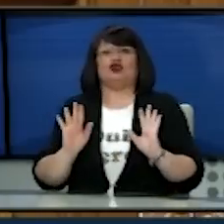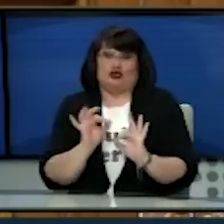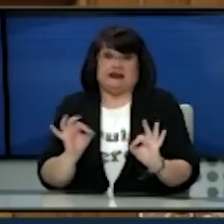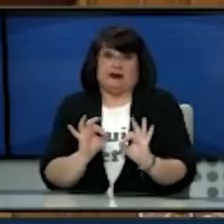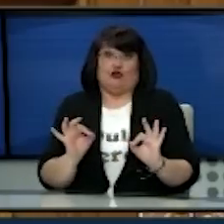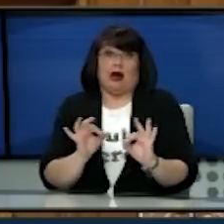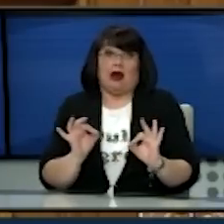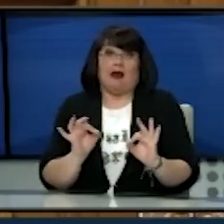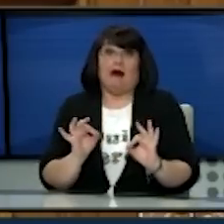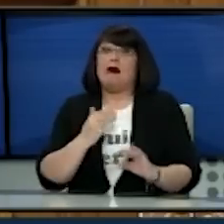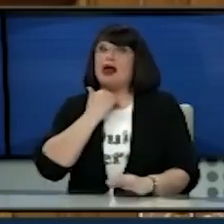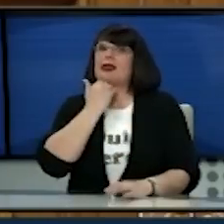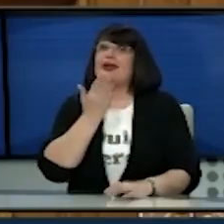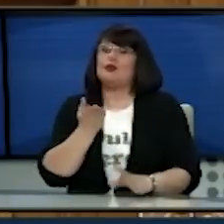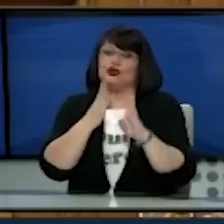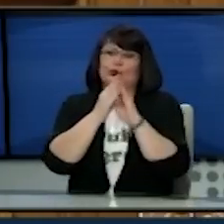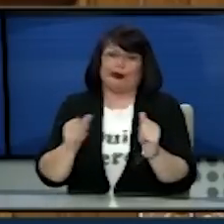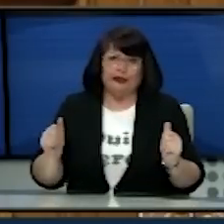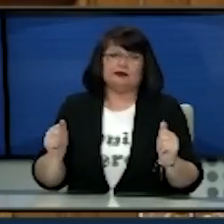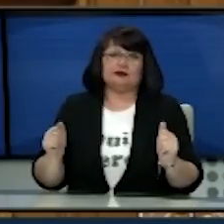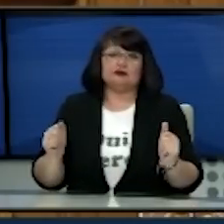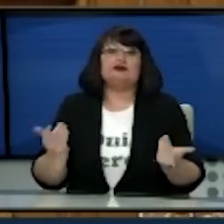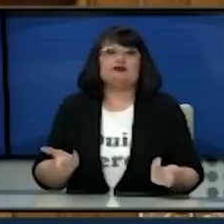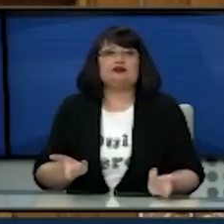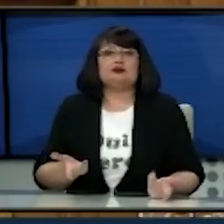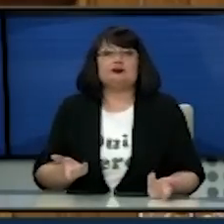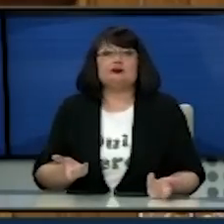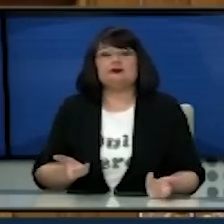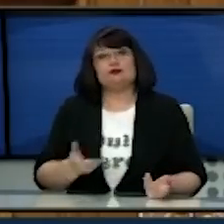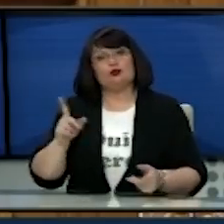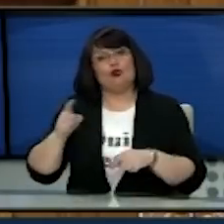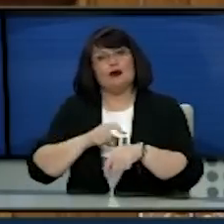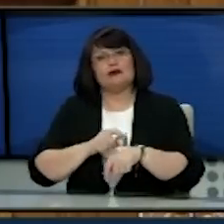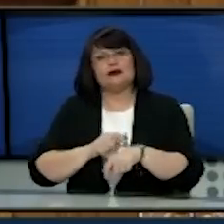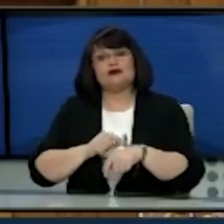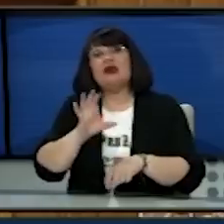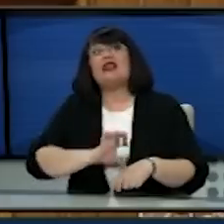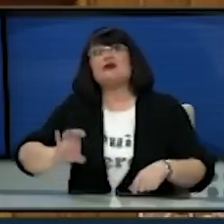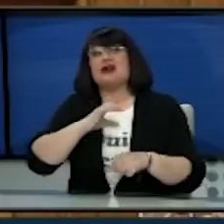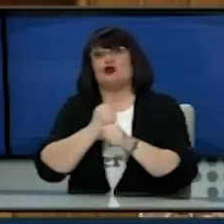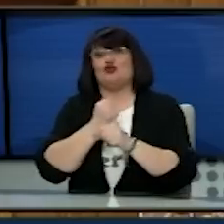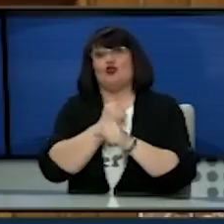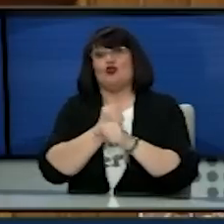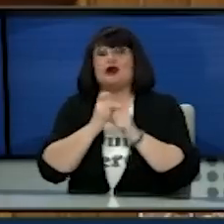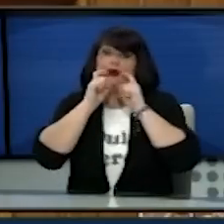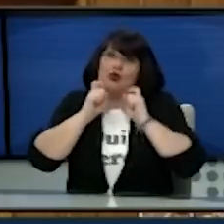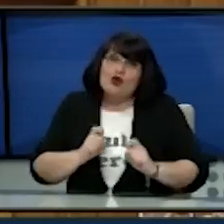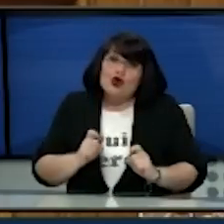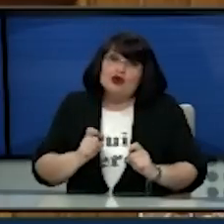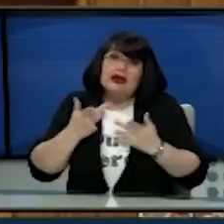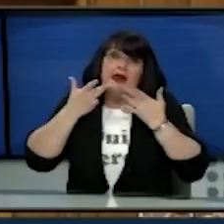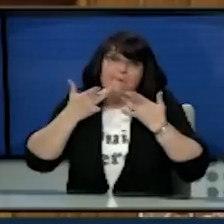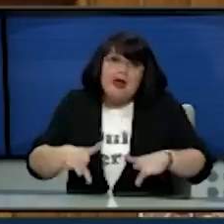αναμφίβολα. Δεν μπορείτε όμως να εξαφανίσετε αυτούς που πια δεν αναζητούν εργασία, που αναγκάστηκαν να